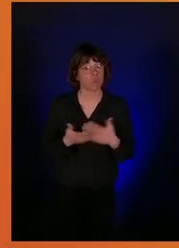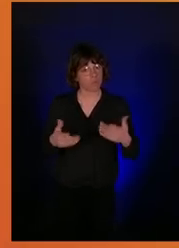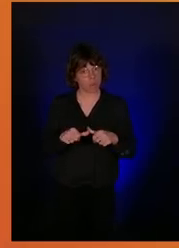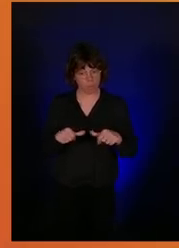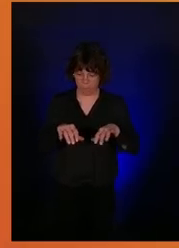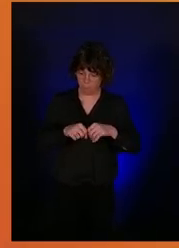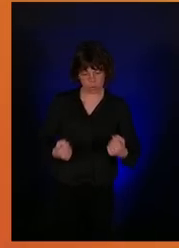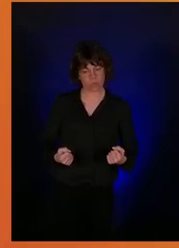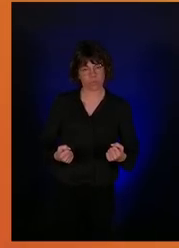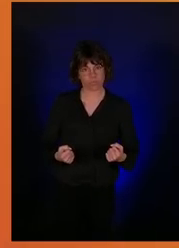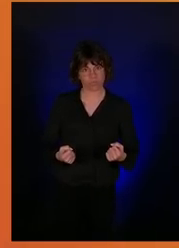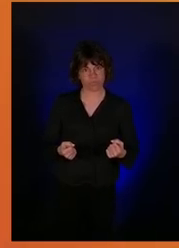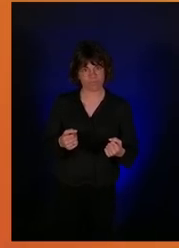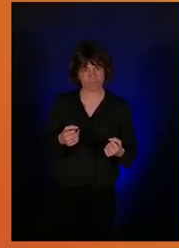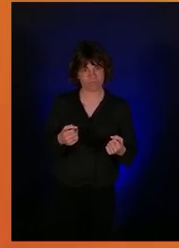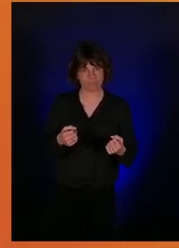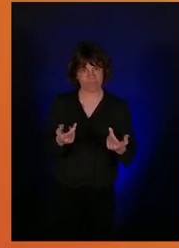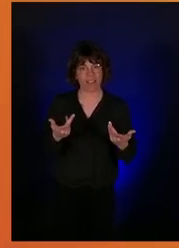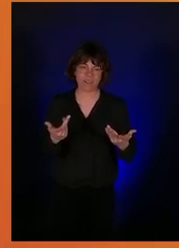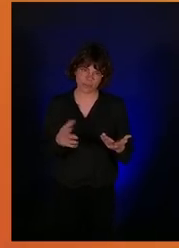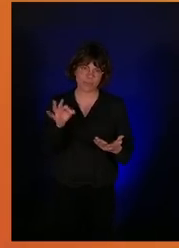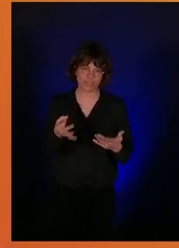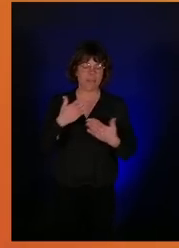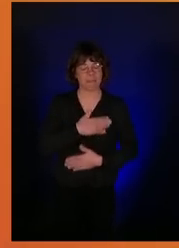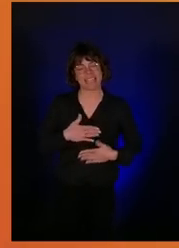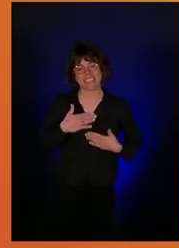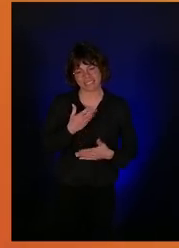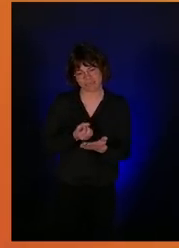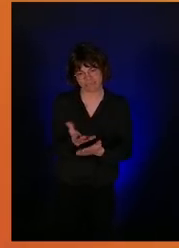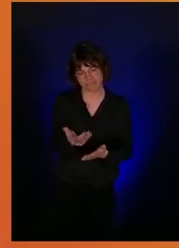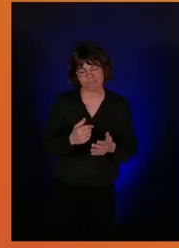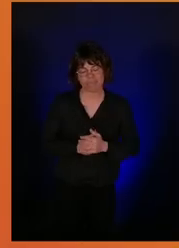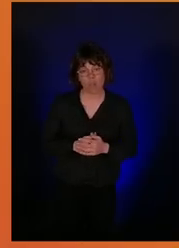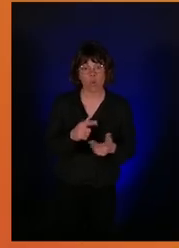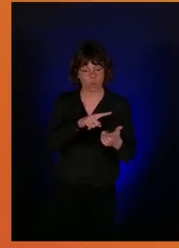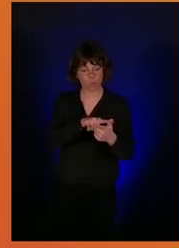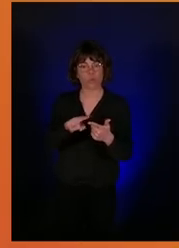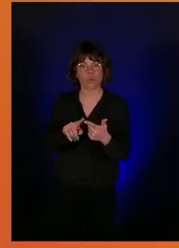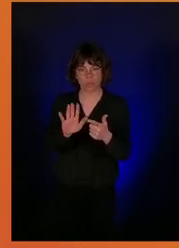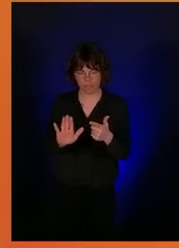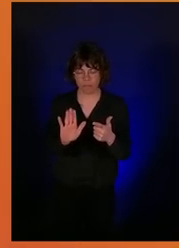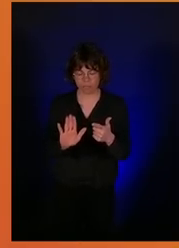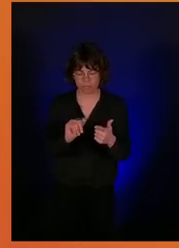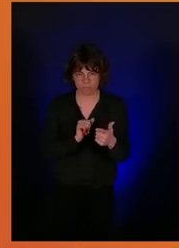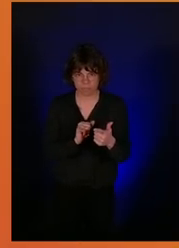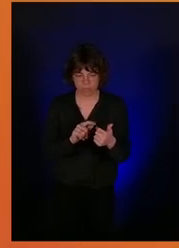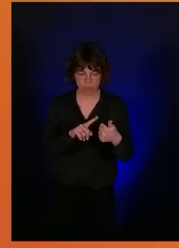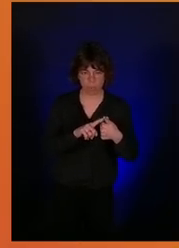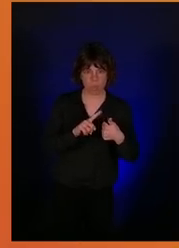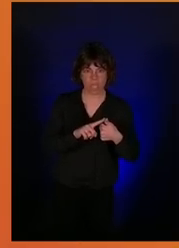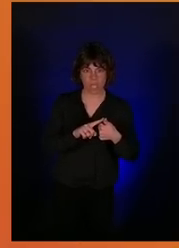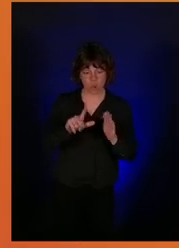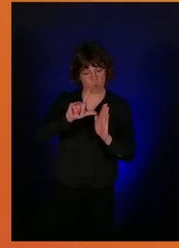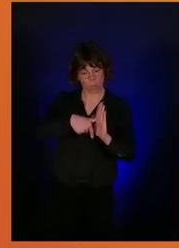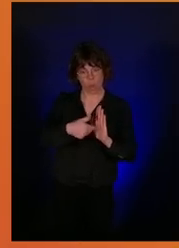pause. Voilà. Des fois, ça fait plaisir, ce type d'annonce. Deux choses peut-être avant de se quitter, ou trois choses. La première, c'est on se donne